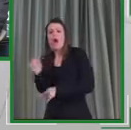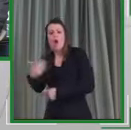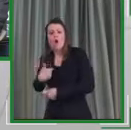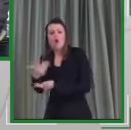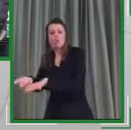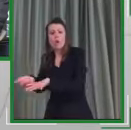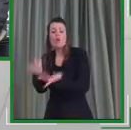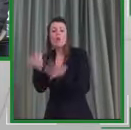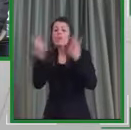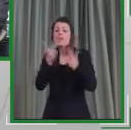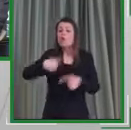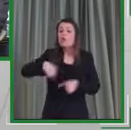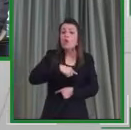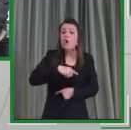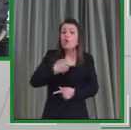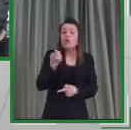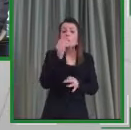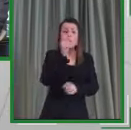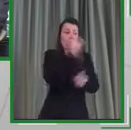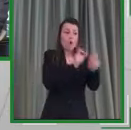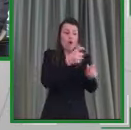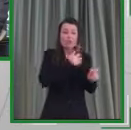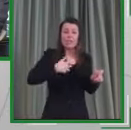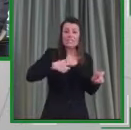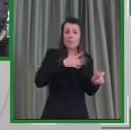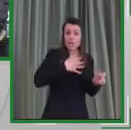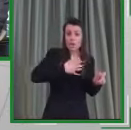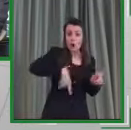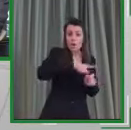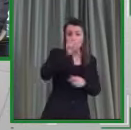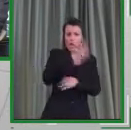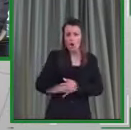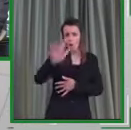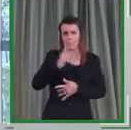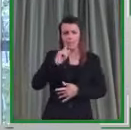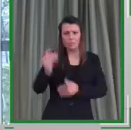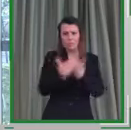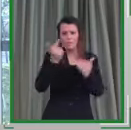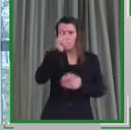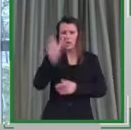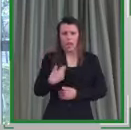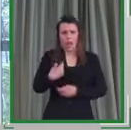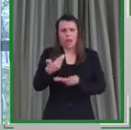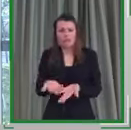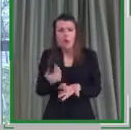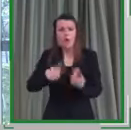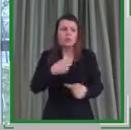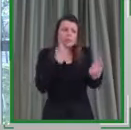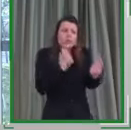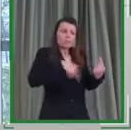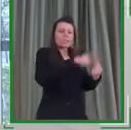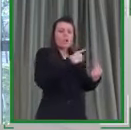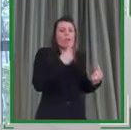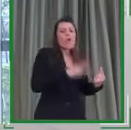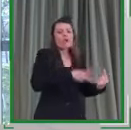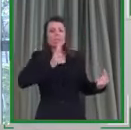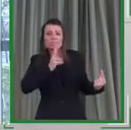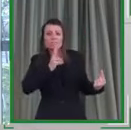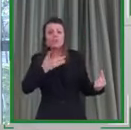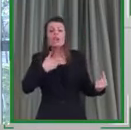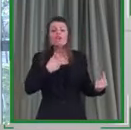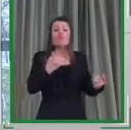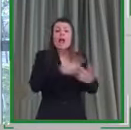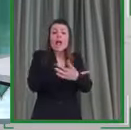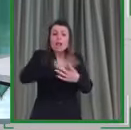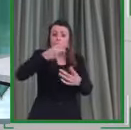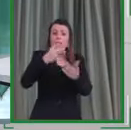possono dire quando un test psicologico ci consente di determinare se gli anticorpi anno tra